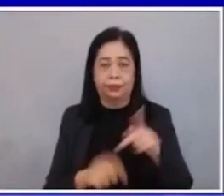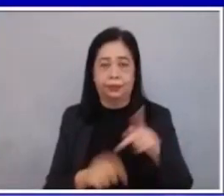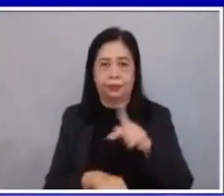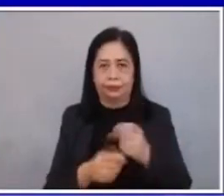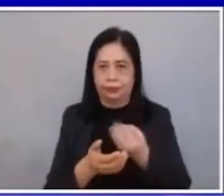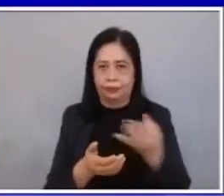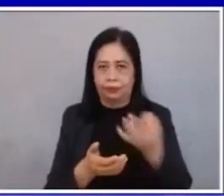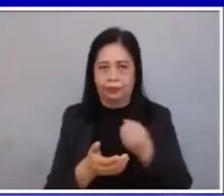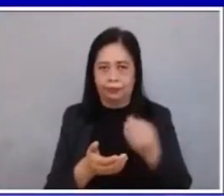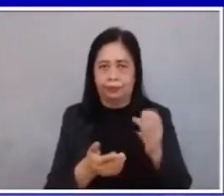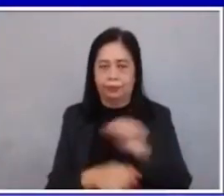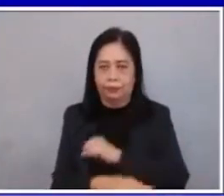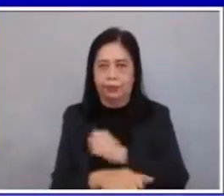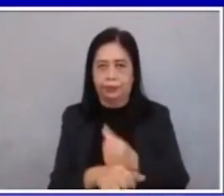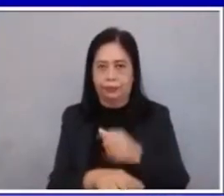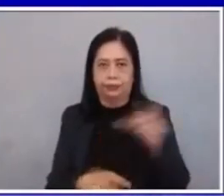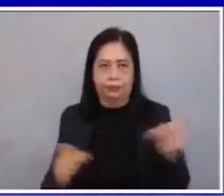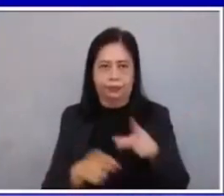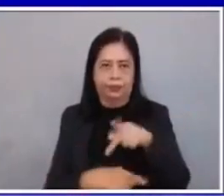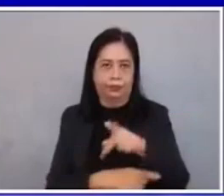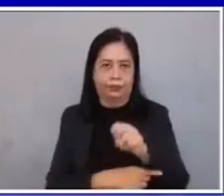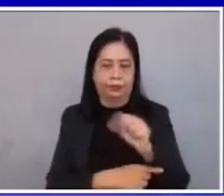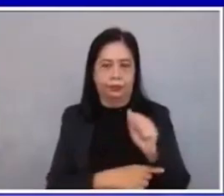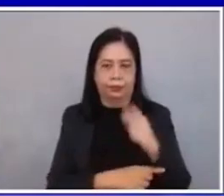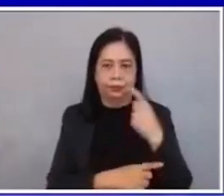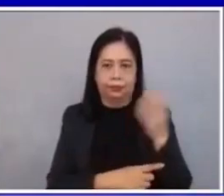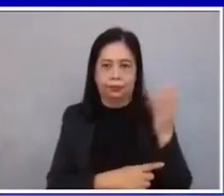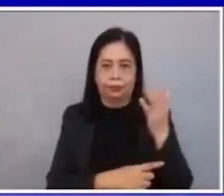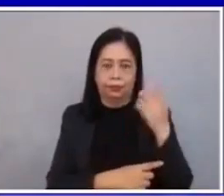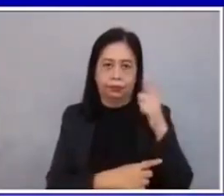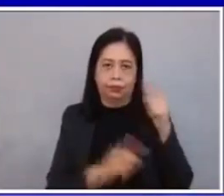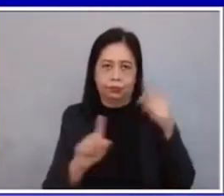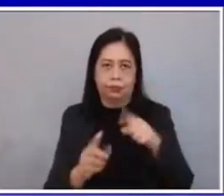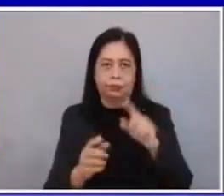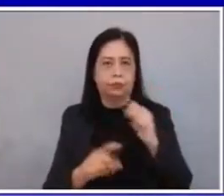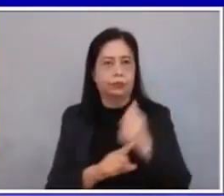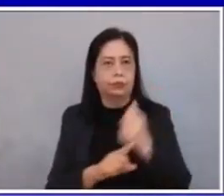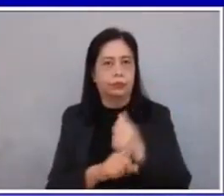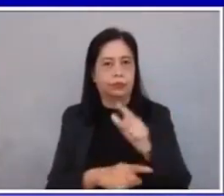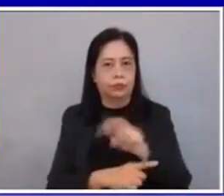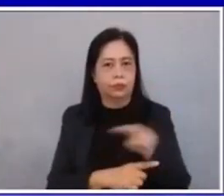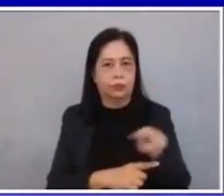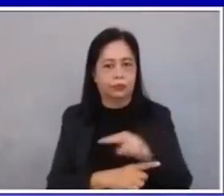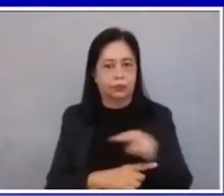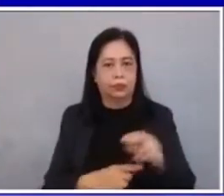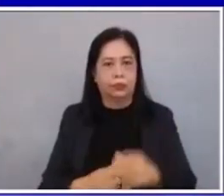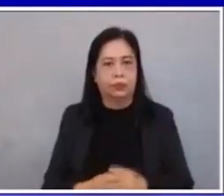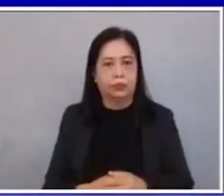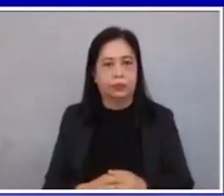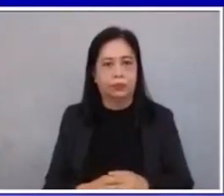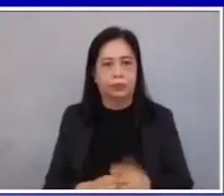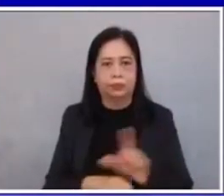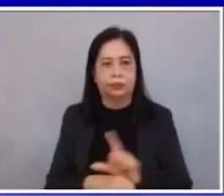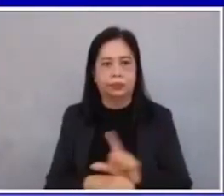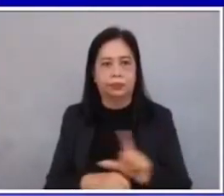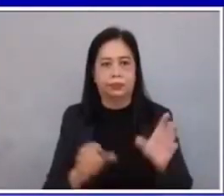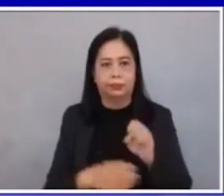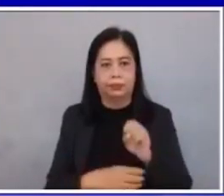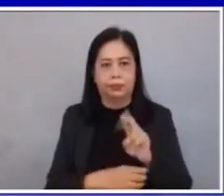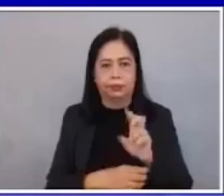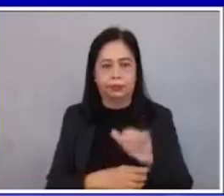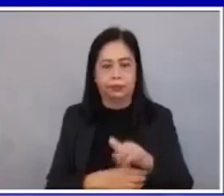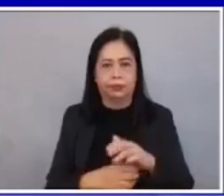para sa paunang resulta ng August 2022 Labor Force Survey. Ako po si Ange Aicardo, ang inyong